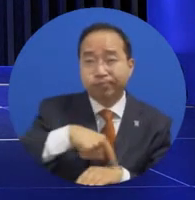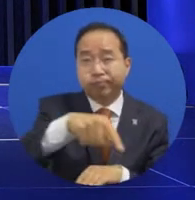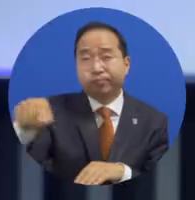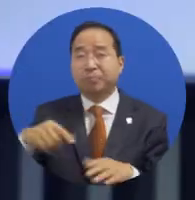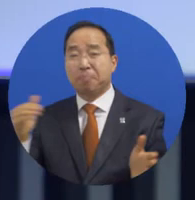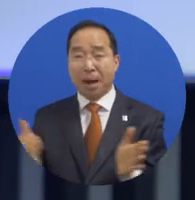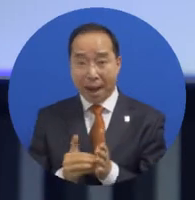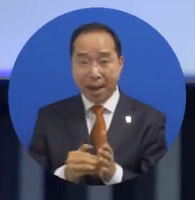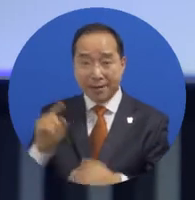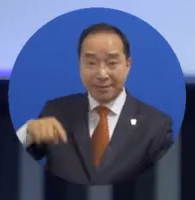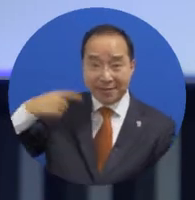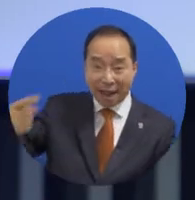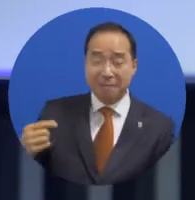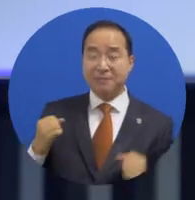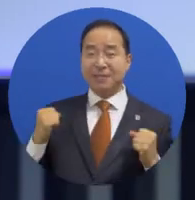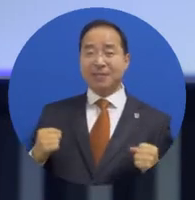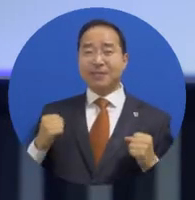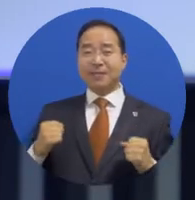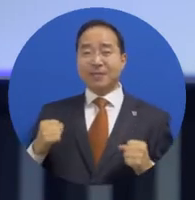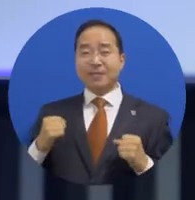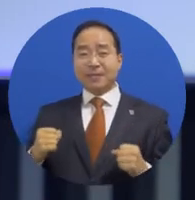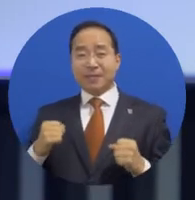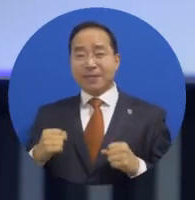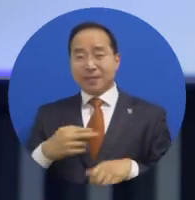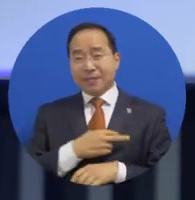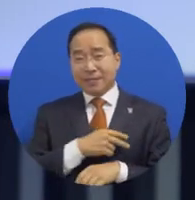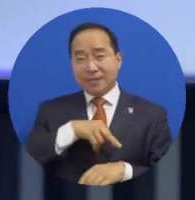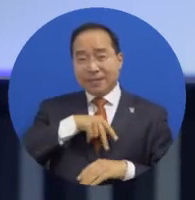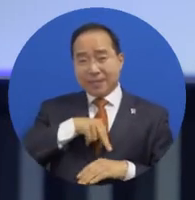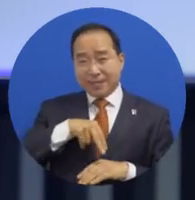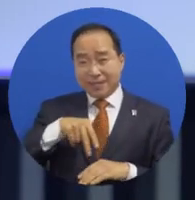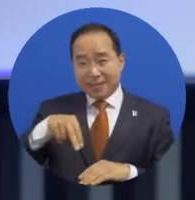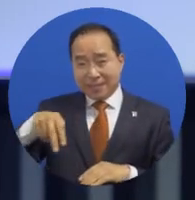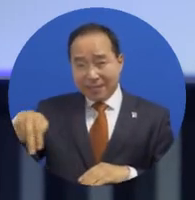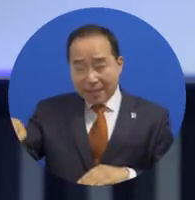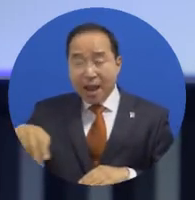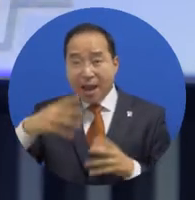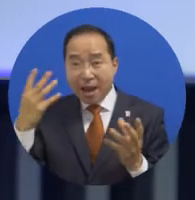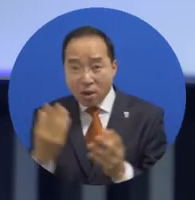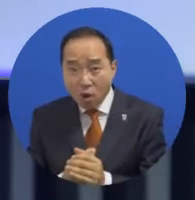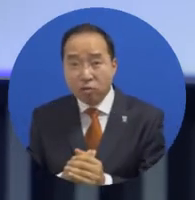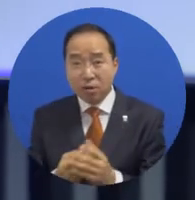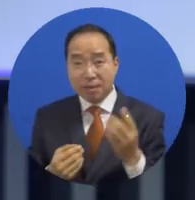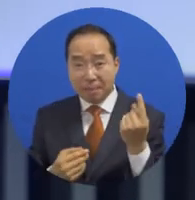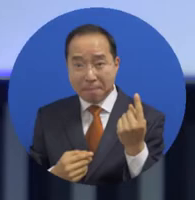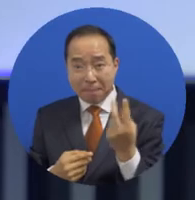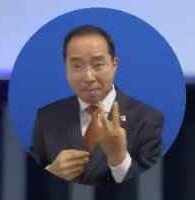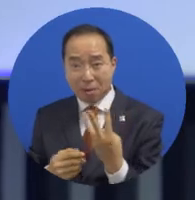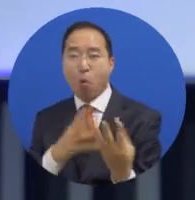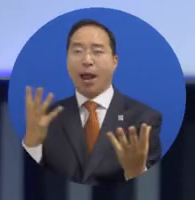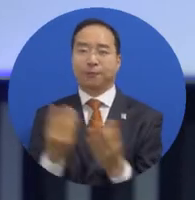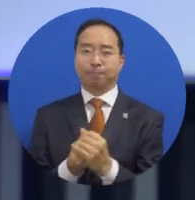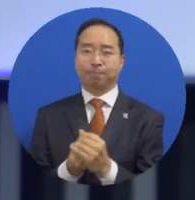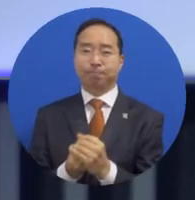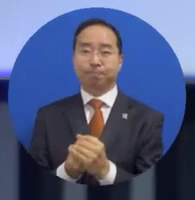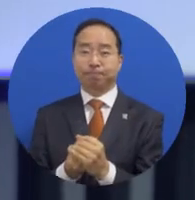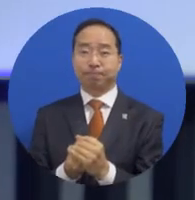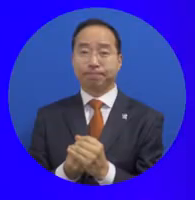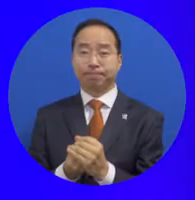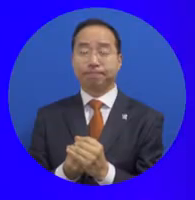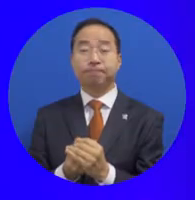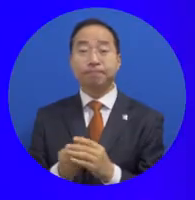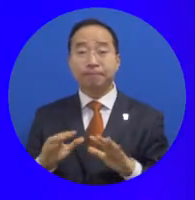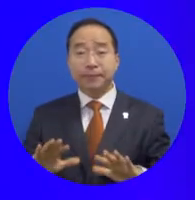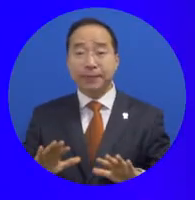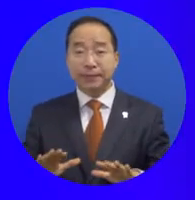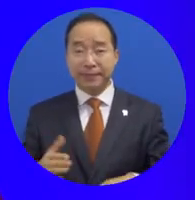돌았고요. 내친 김에 달리기도 마저 하고 예, 그렇게 해서 결국은 철인 3종 대회를 완주를 했고요. 이제는